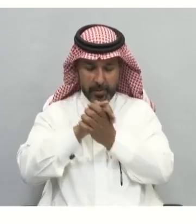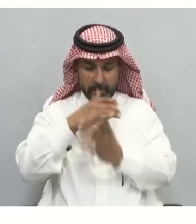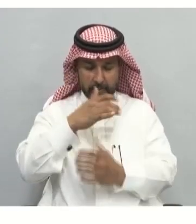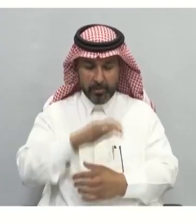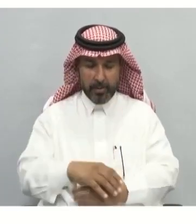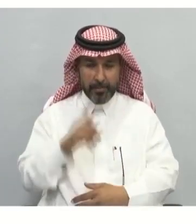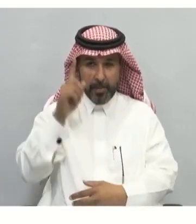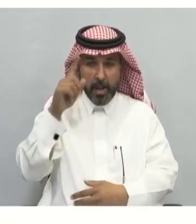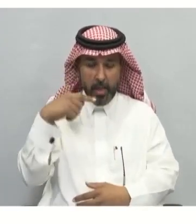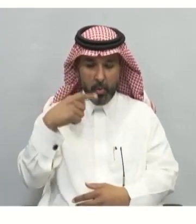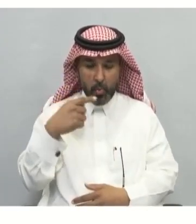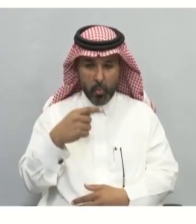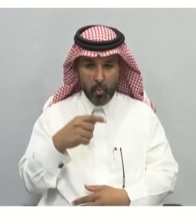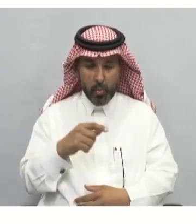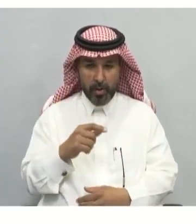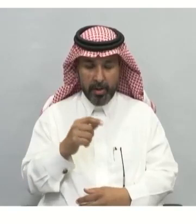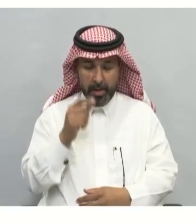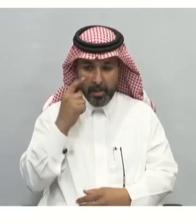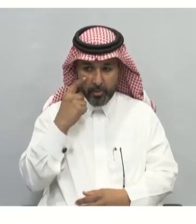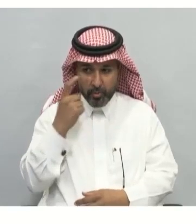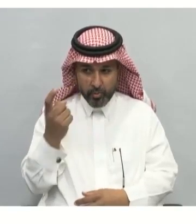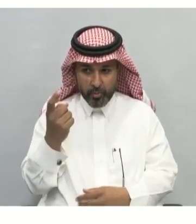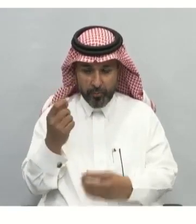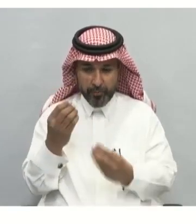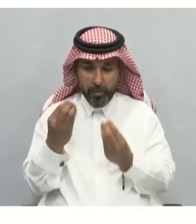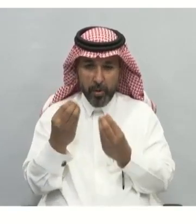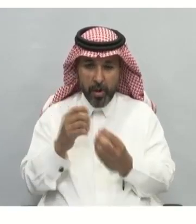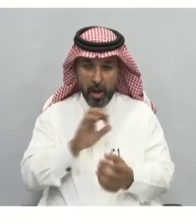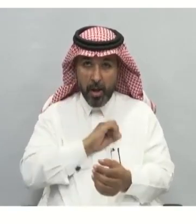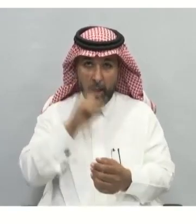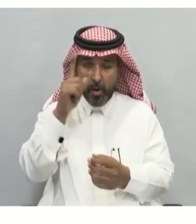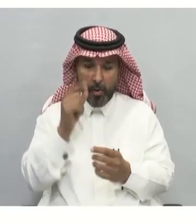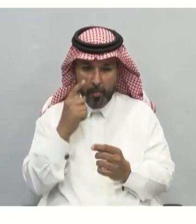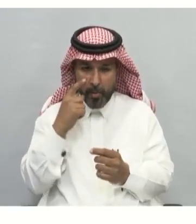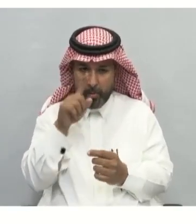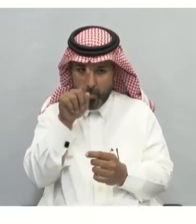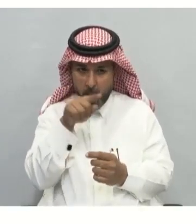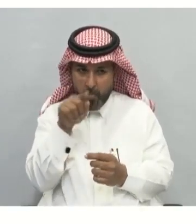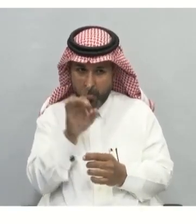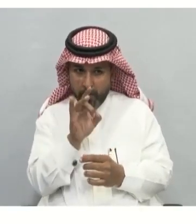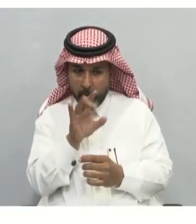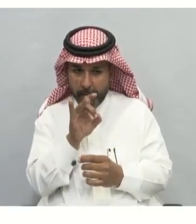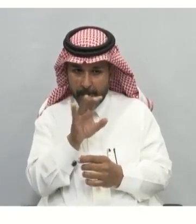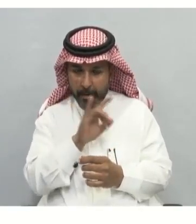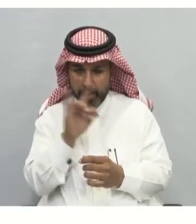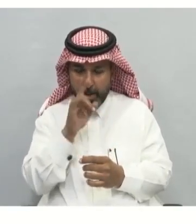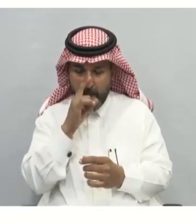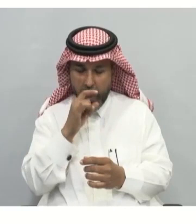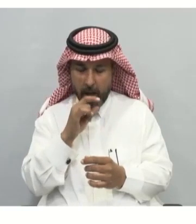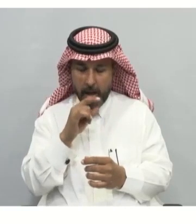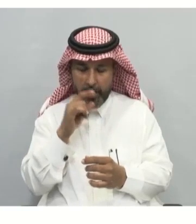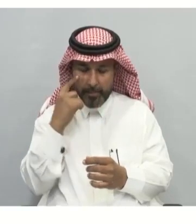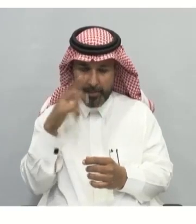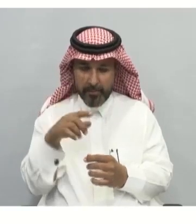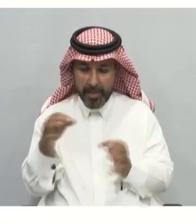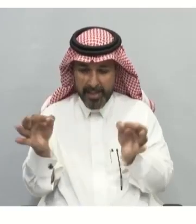قال من عاد لي وليا فقد اذنته بالحرب وما تقرب الي عبدي بشيء احب الي مما